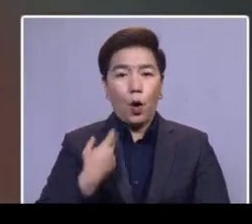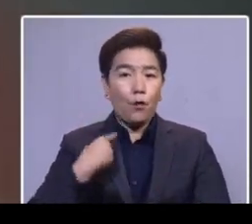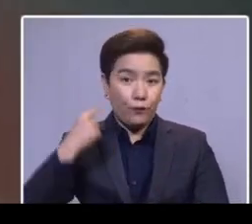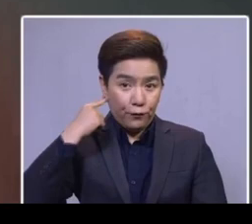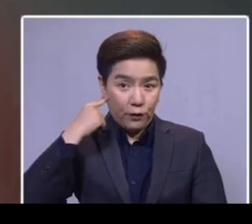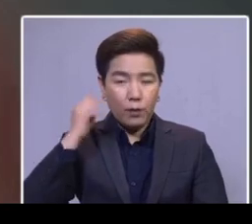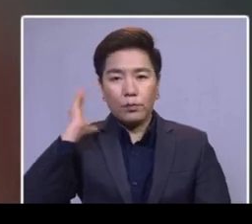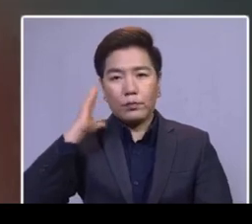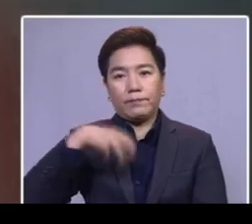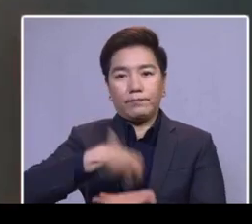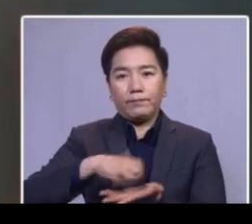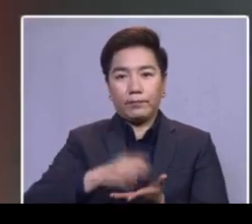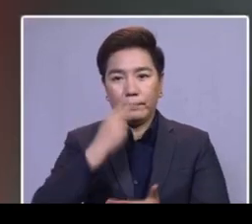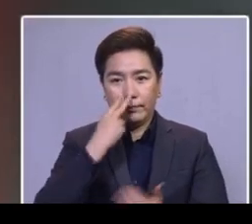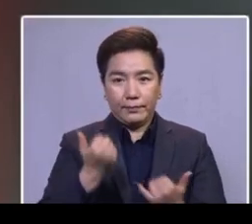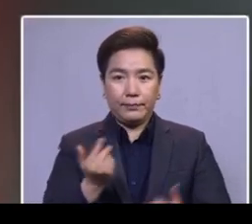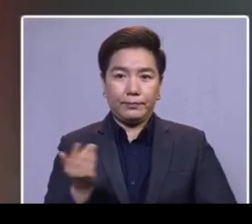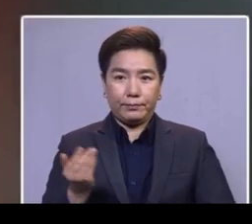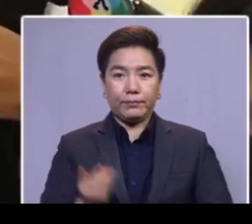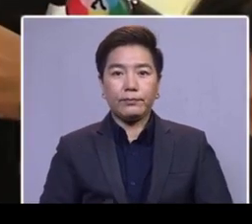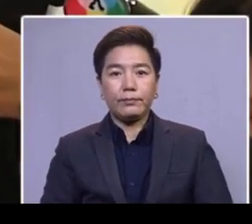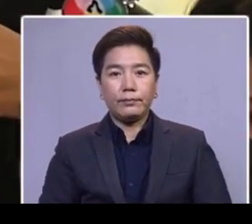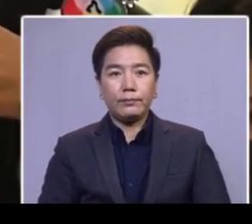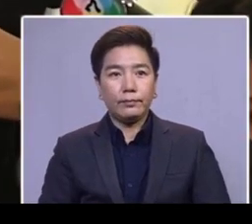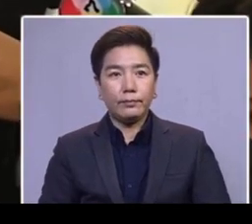คุณรพีเล่าให้ฟังกันหน่อยค่ะ